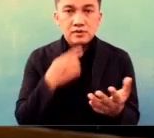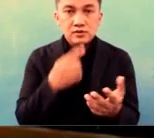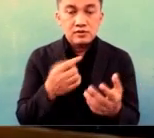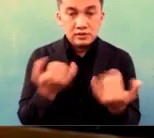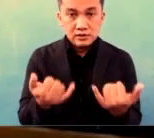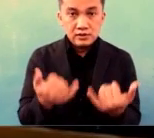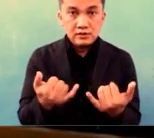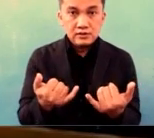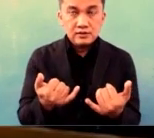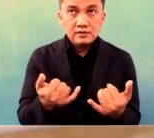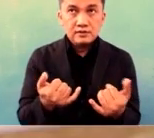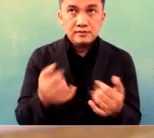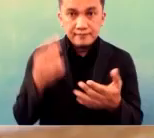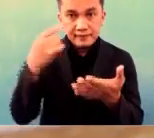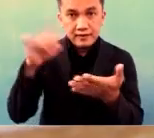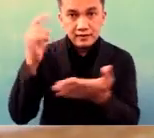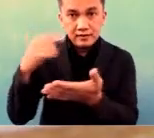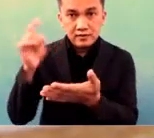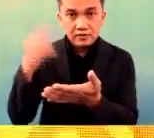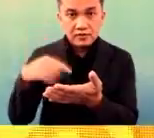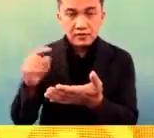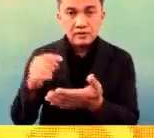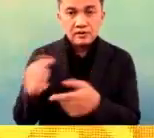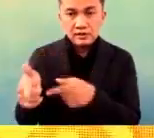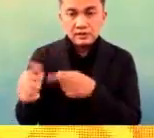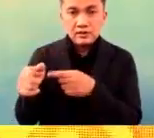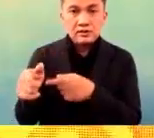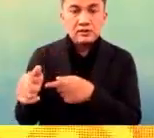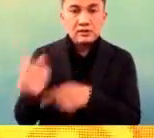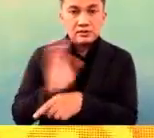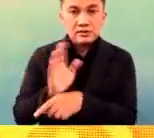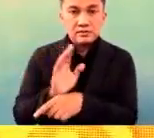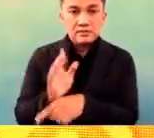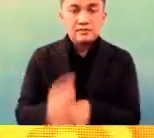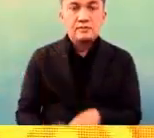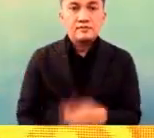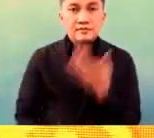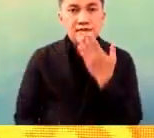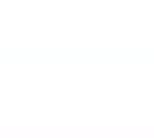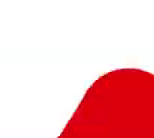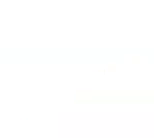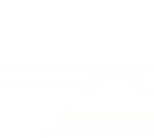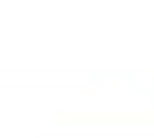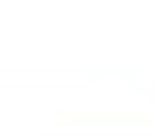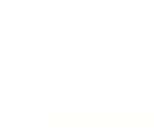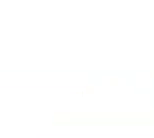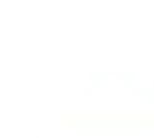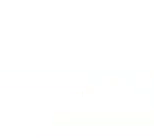cinema sa health protocol. Paolo, Marga. Maraming salamat, JC Coseco.